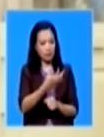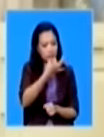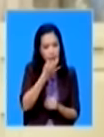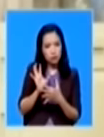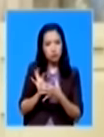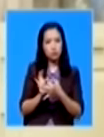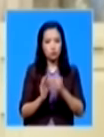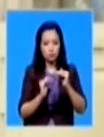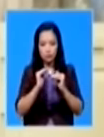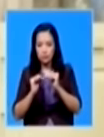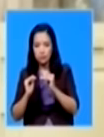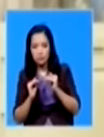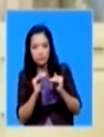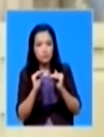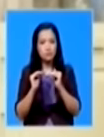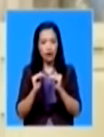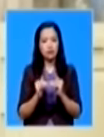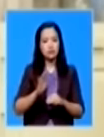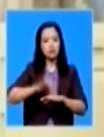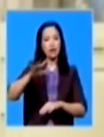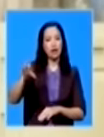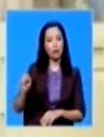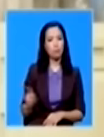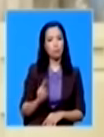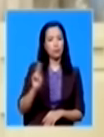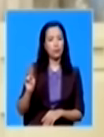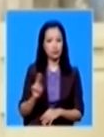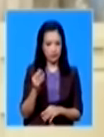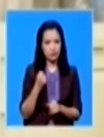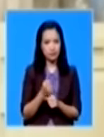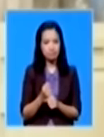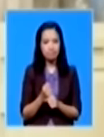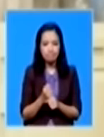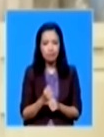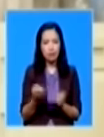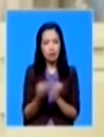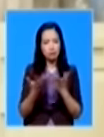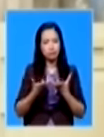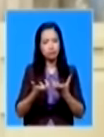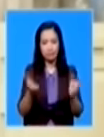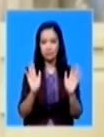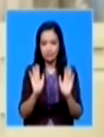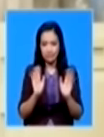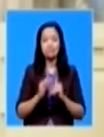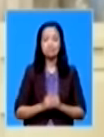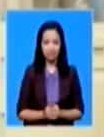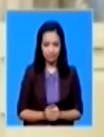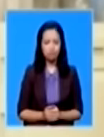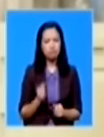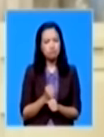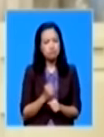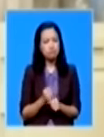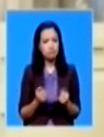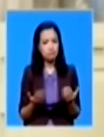สมดุลกับการใช้เอาทรัพยากรธรรมชาติที่มันไม่สิ้นเปลืองไม่เสียหายนะ ค่ะ แล้วก็ทำยังไง